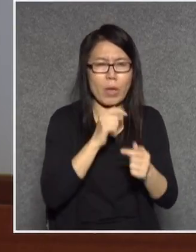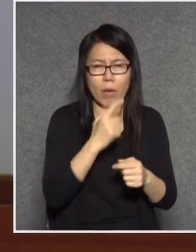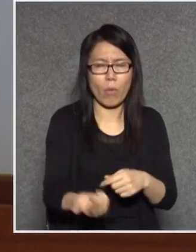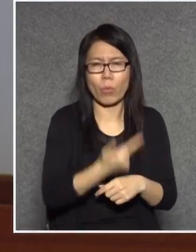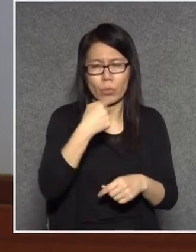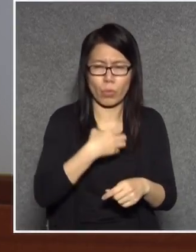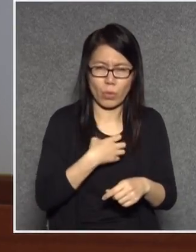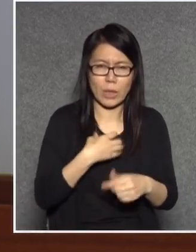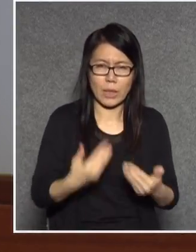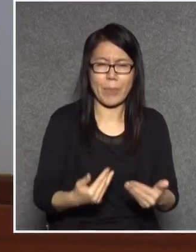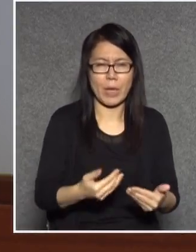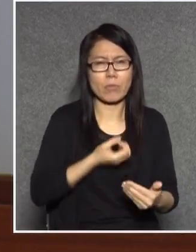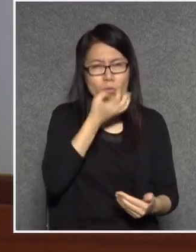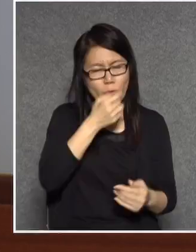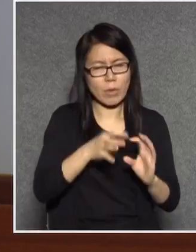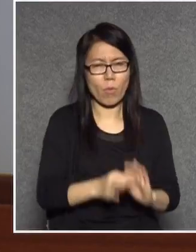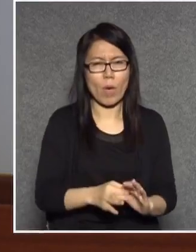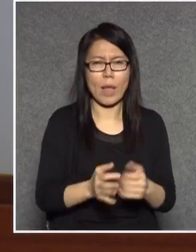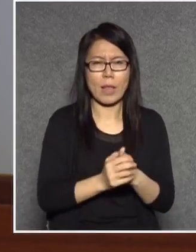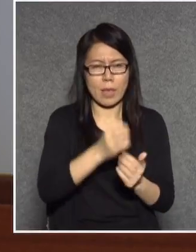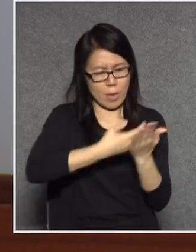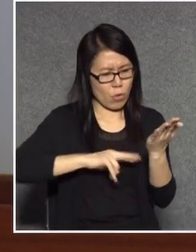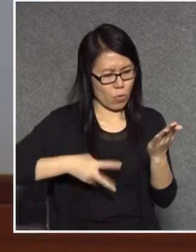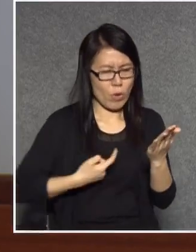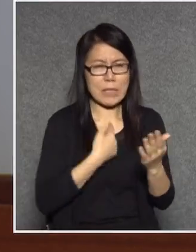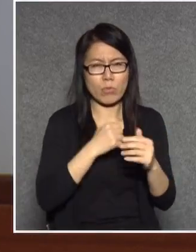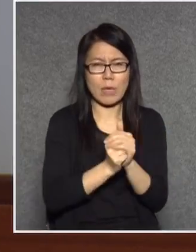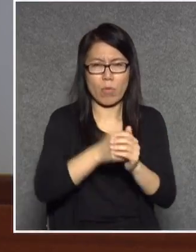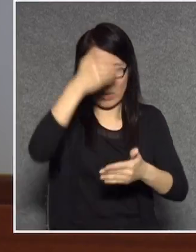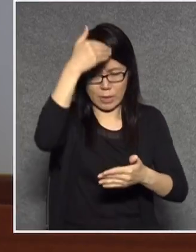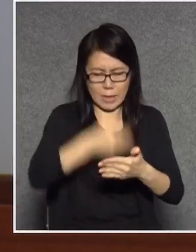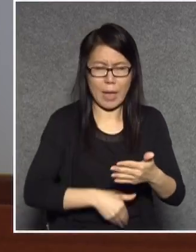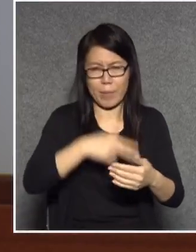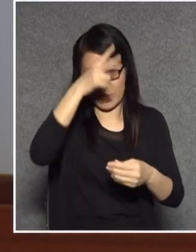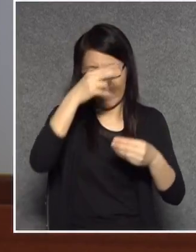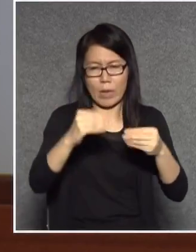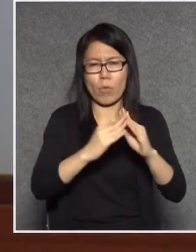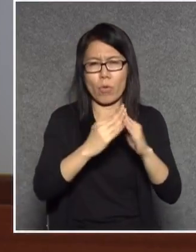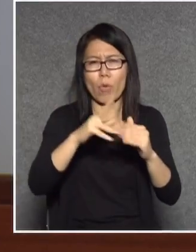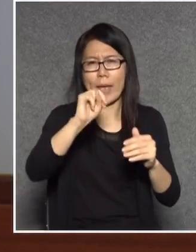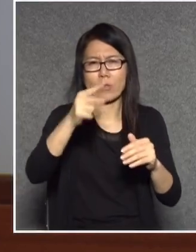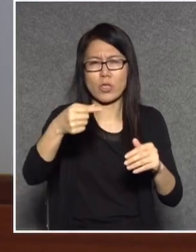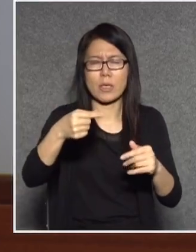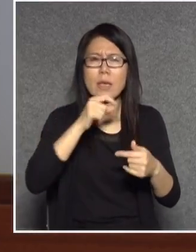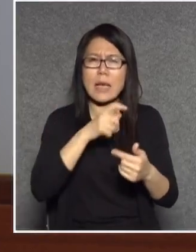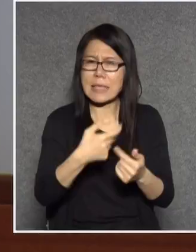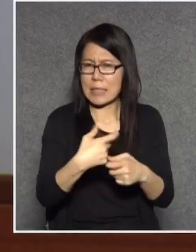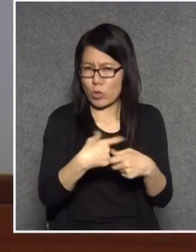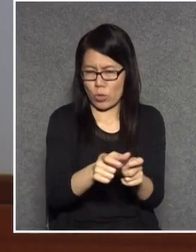應該在今日提出這個的修正案，要求是要削減吳克儉作為教育局長的薪